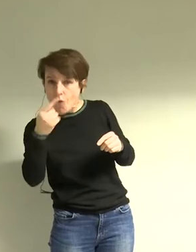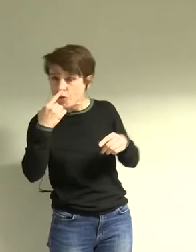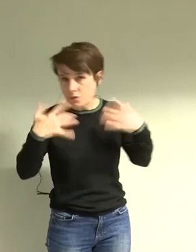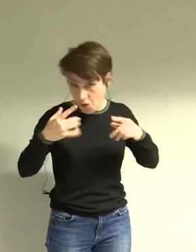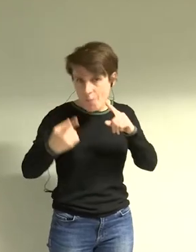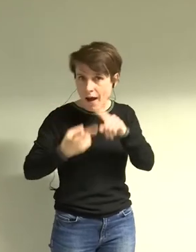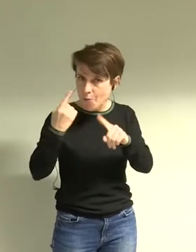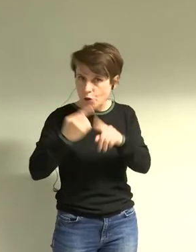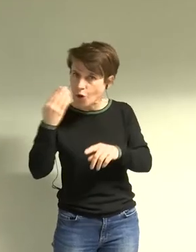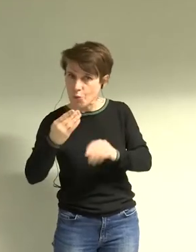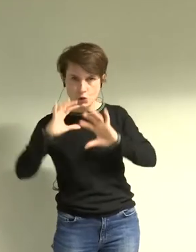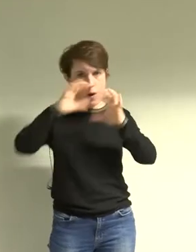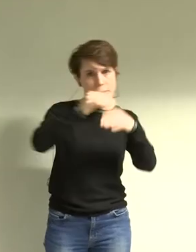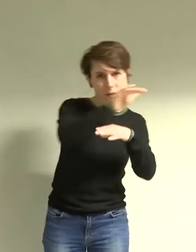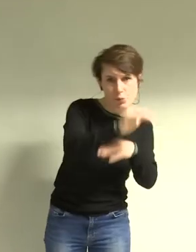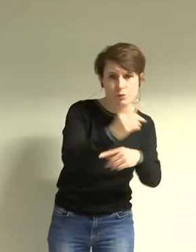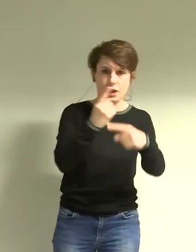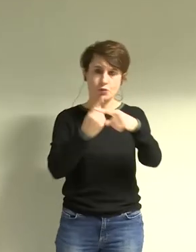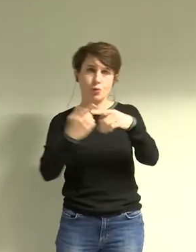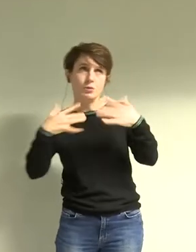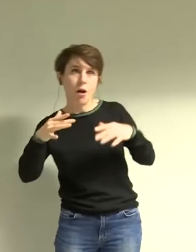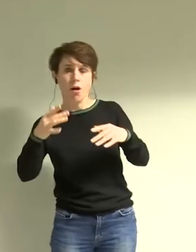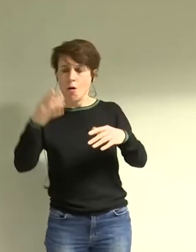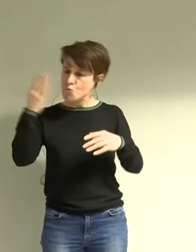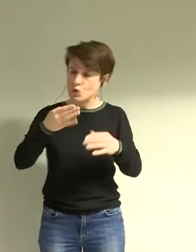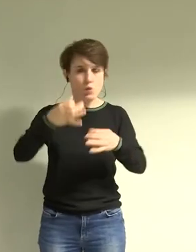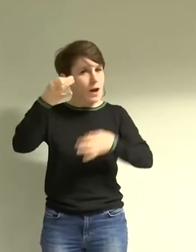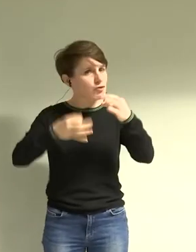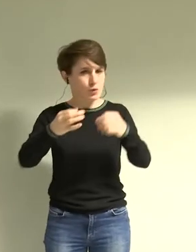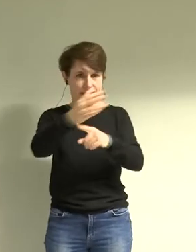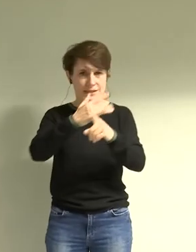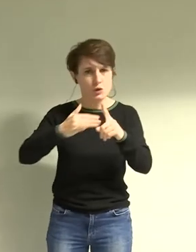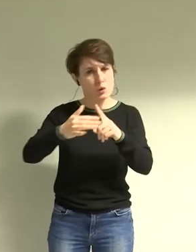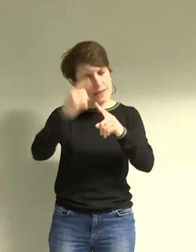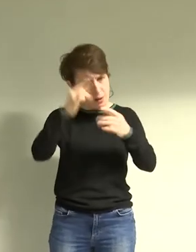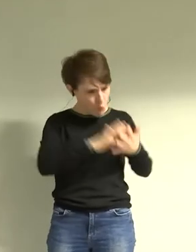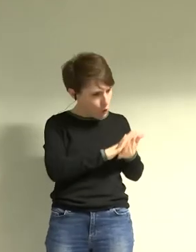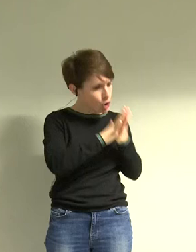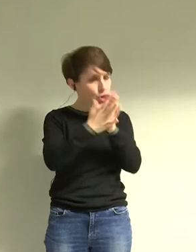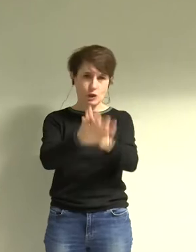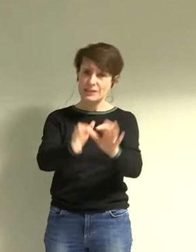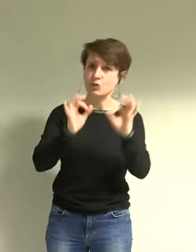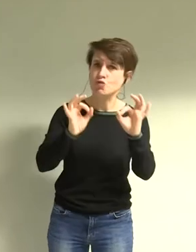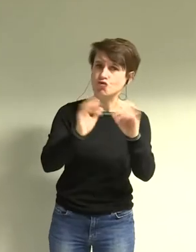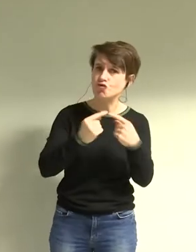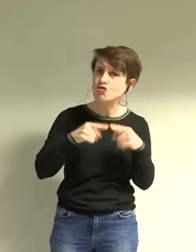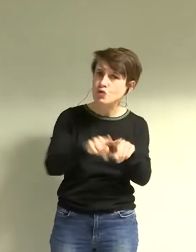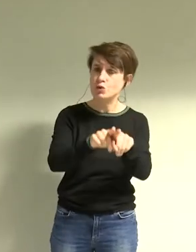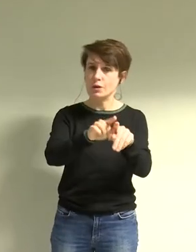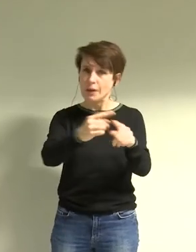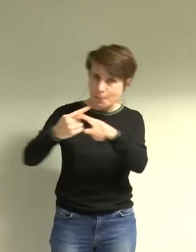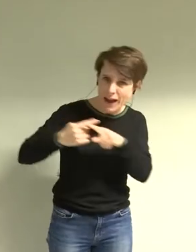sociale indispensable pour avancer dans une transition juste et partagée donc